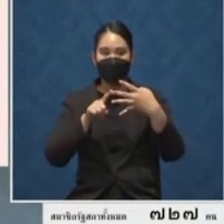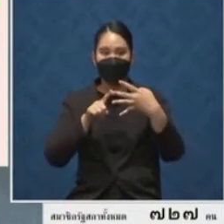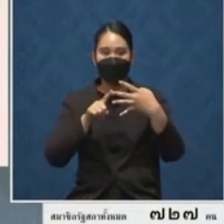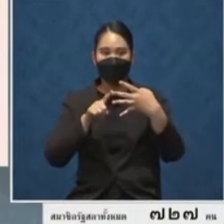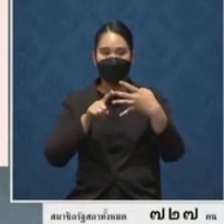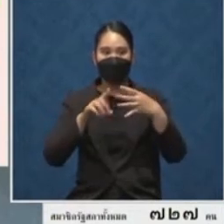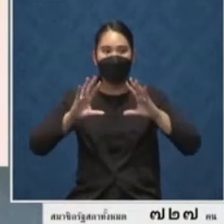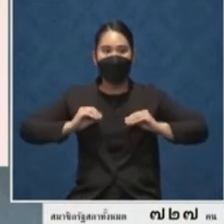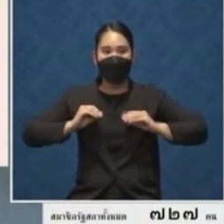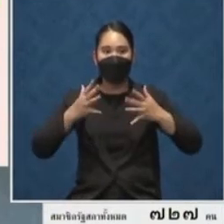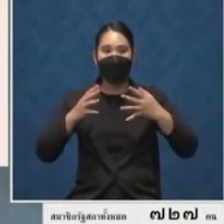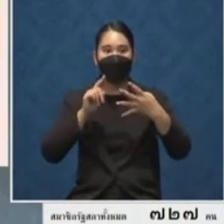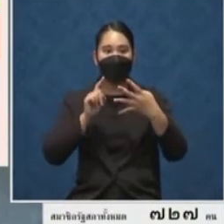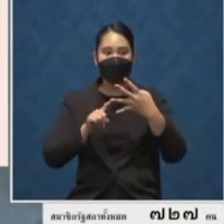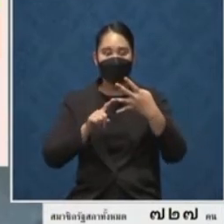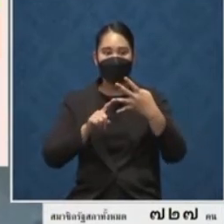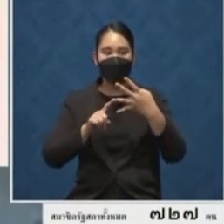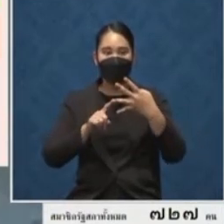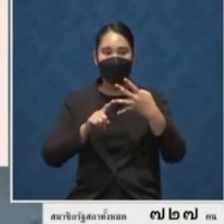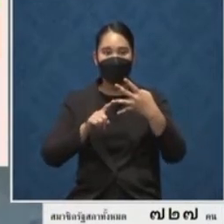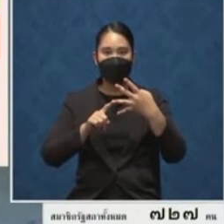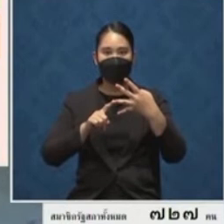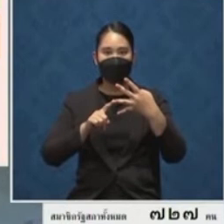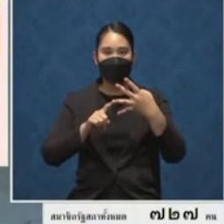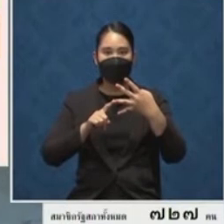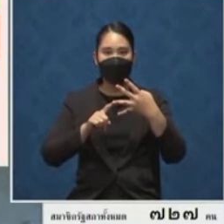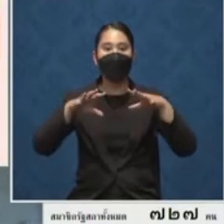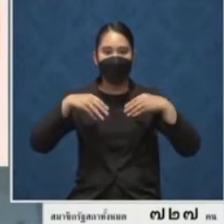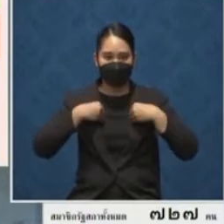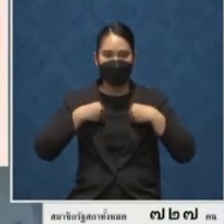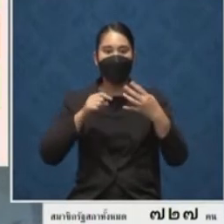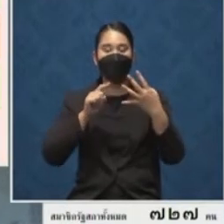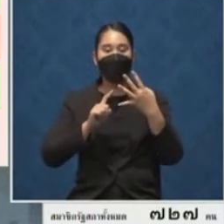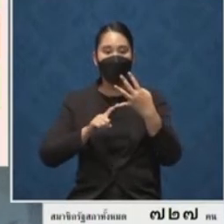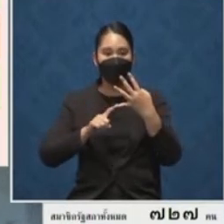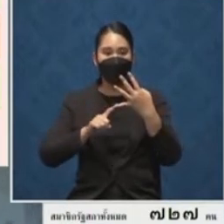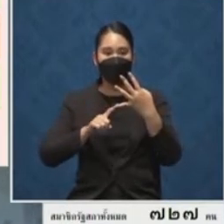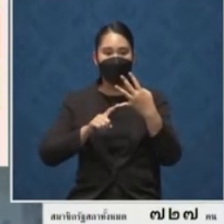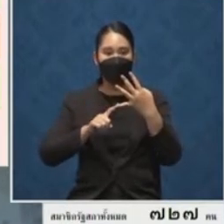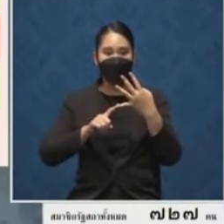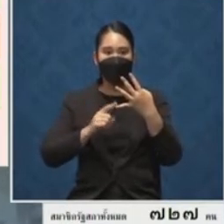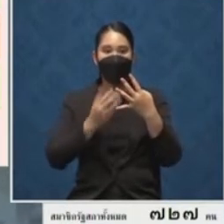การ3รับหลักการ4งดออกเสียง